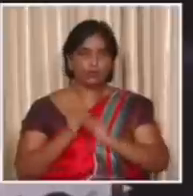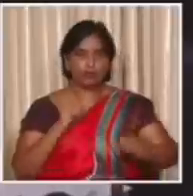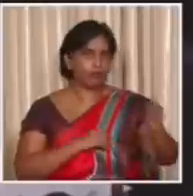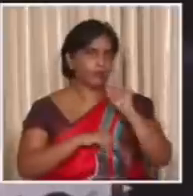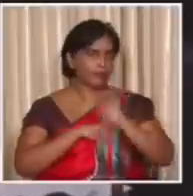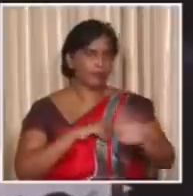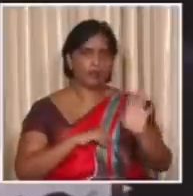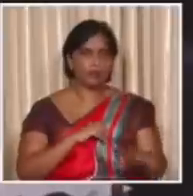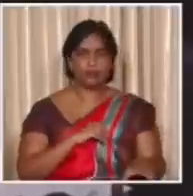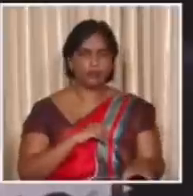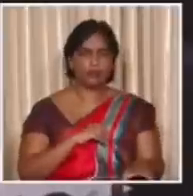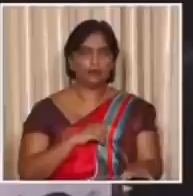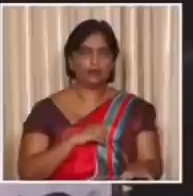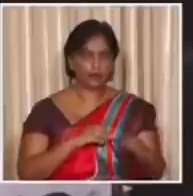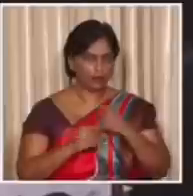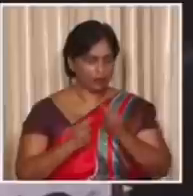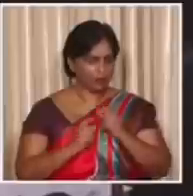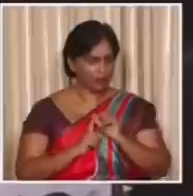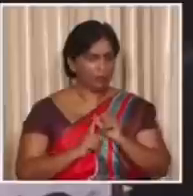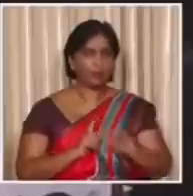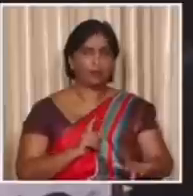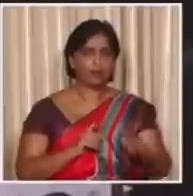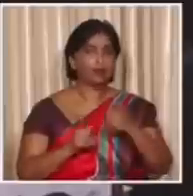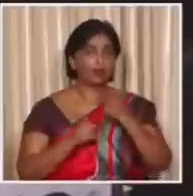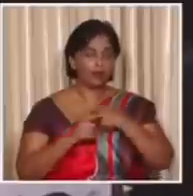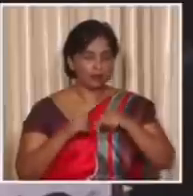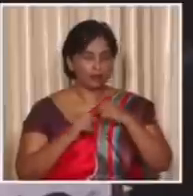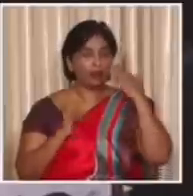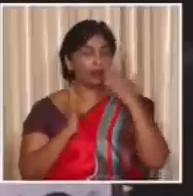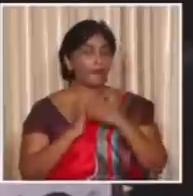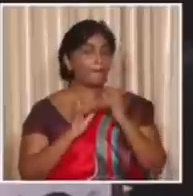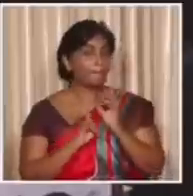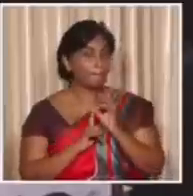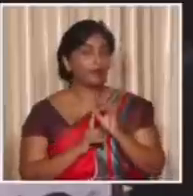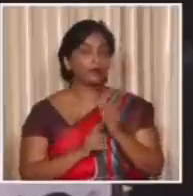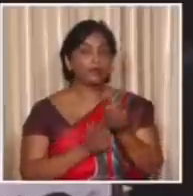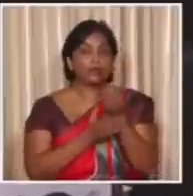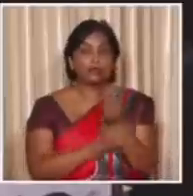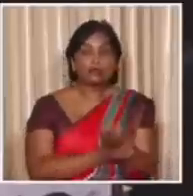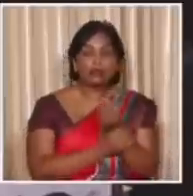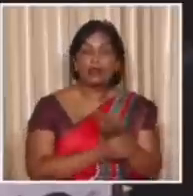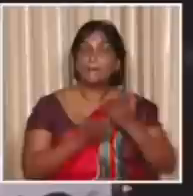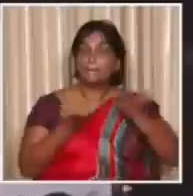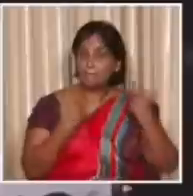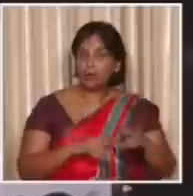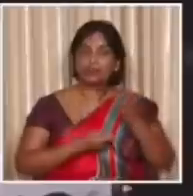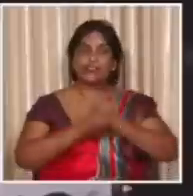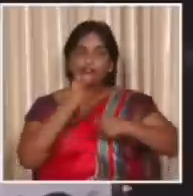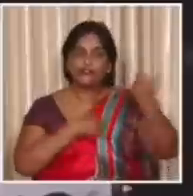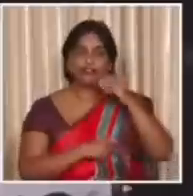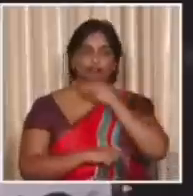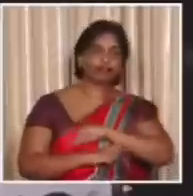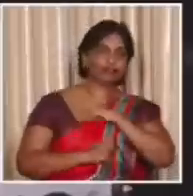නෙමෙයි පෞද්ගලීකරණ ආර්ථික උපාය මාර්ගයක් හැටියට නෙමෙයි පෞද්ගලීකරණය කියන්නේ ඉංගනකමට වැටුණාට පස්සේ විකුණලා ජීවත්